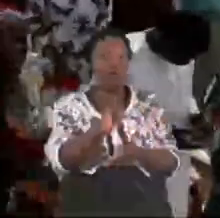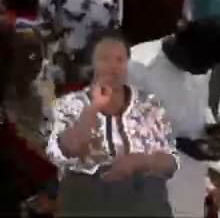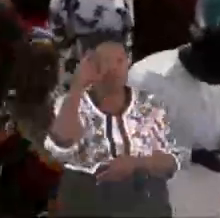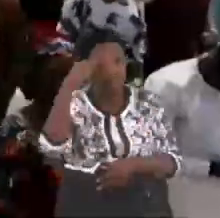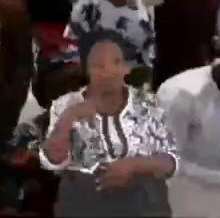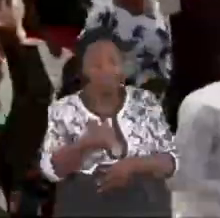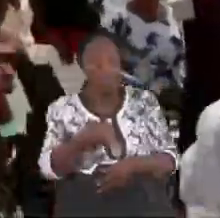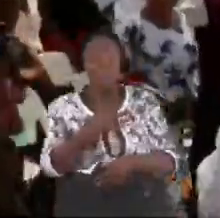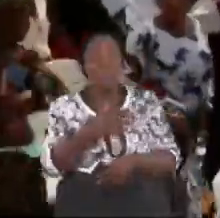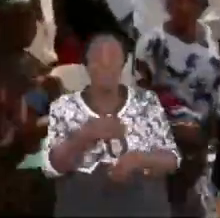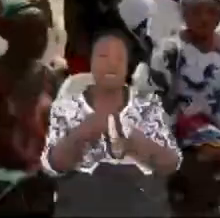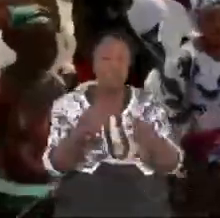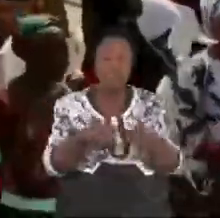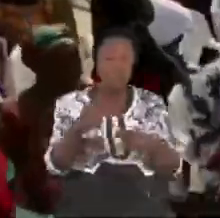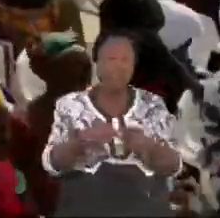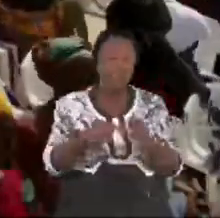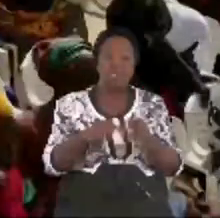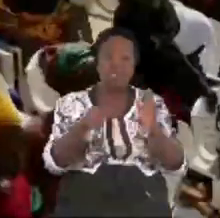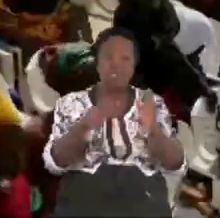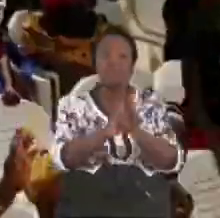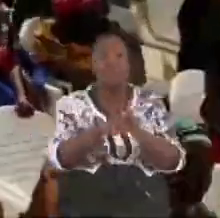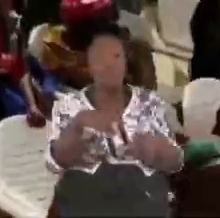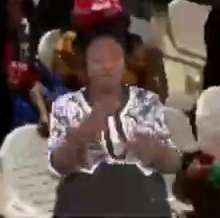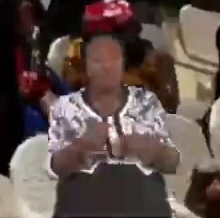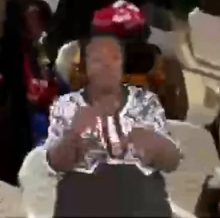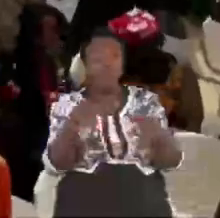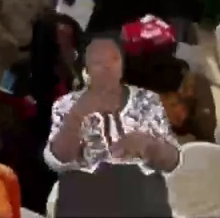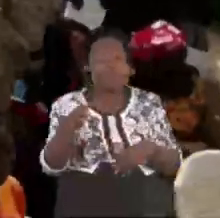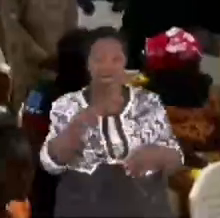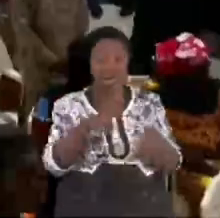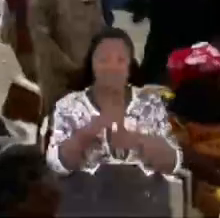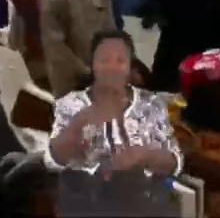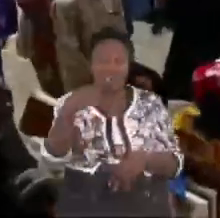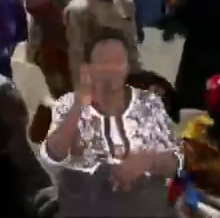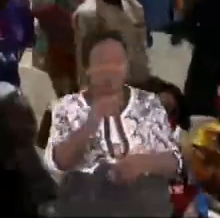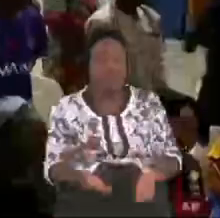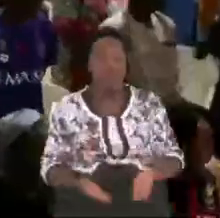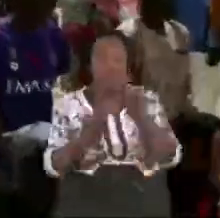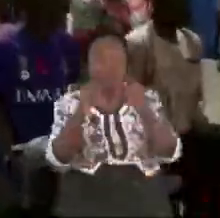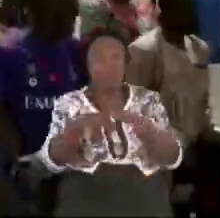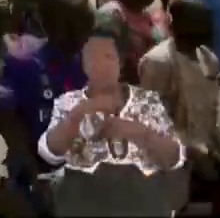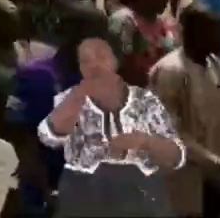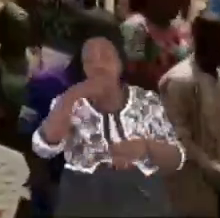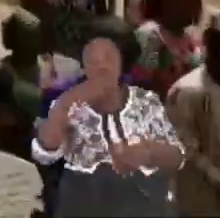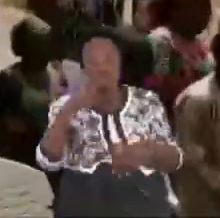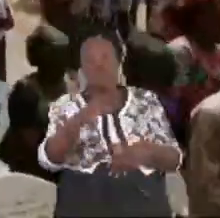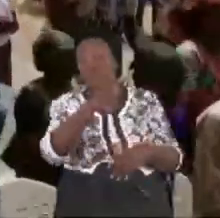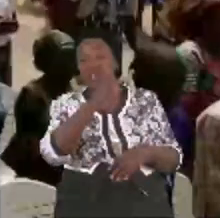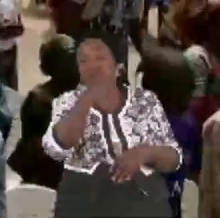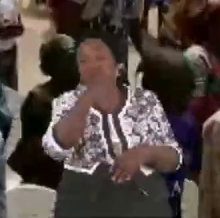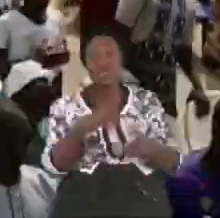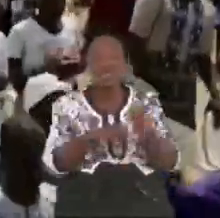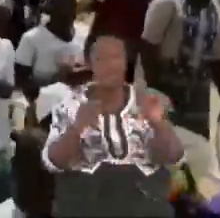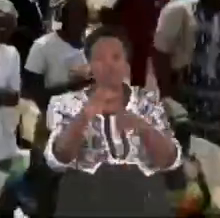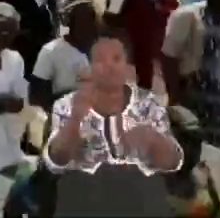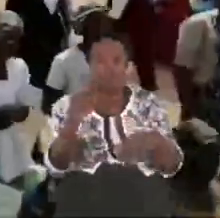moi. Et le serpent symbolique, comme le serpent a été élevé dans le désert, ainsi, le